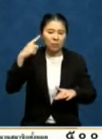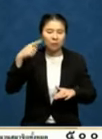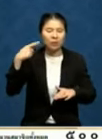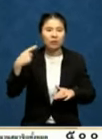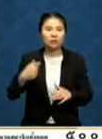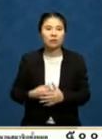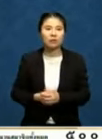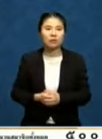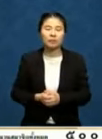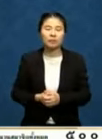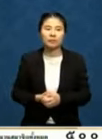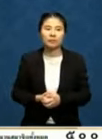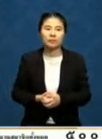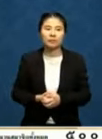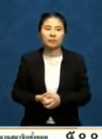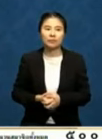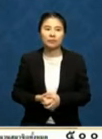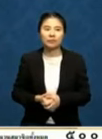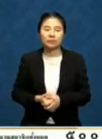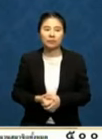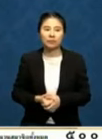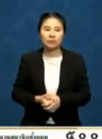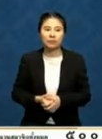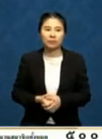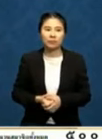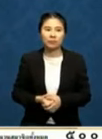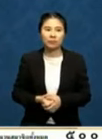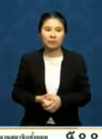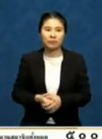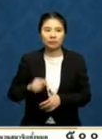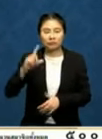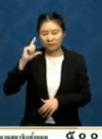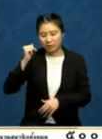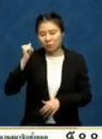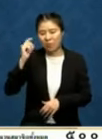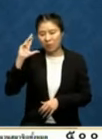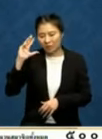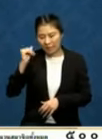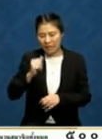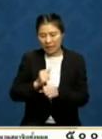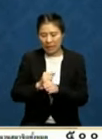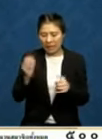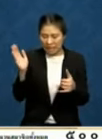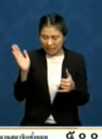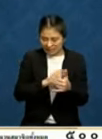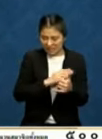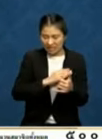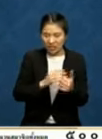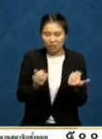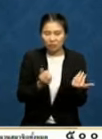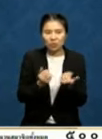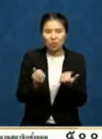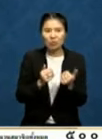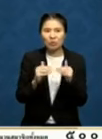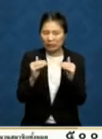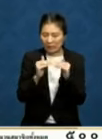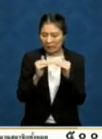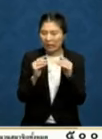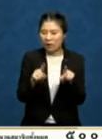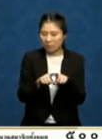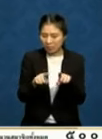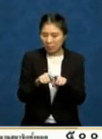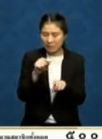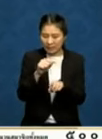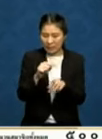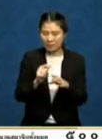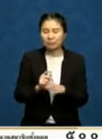ต่อตาท่านประธานครับผมไม่ได้บอกนะครับว่าพ่อแม่ที่ตีลูกนั้นได้กระทำความรุนแรงในระดับที่เท่ากับตัวอย่างที่ผมยกขึ้นม